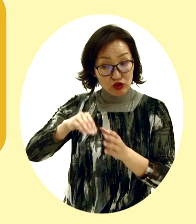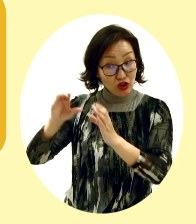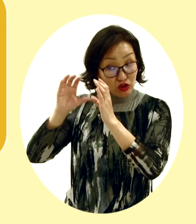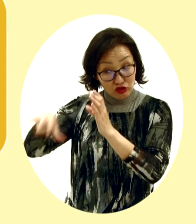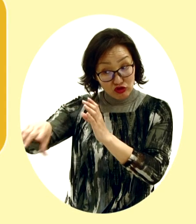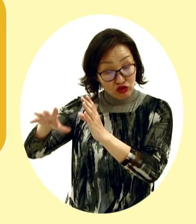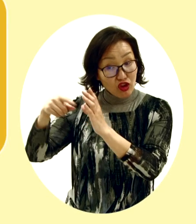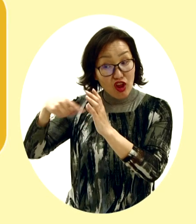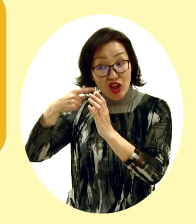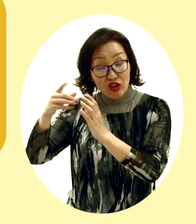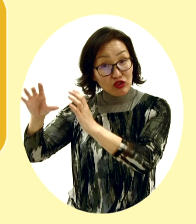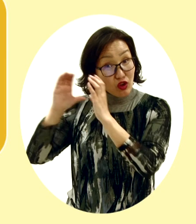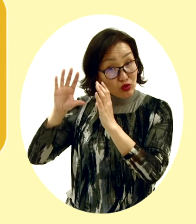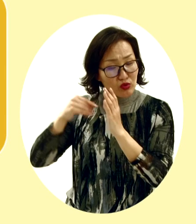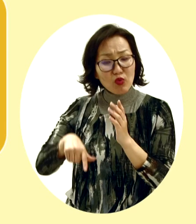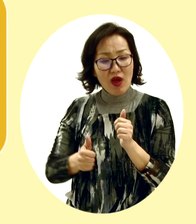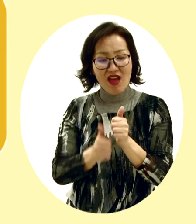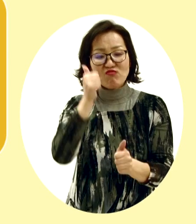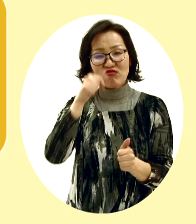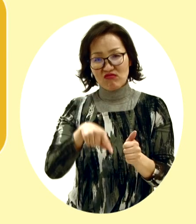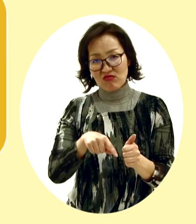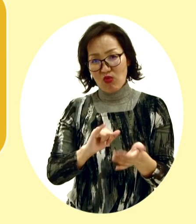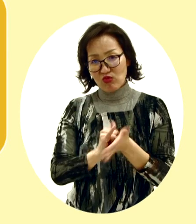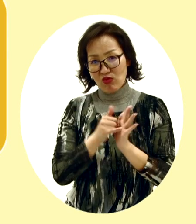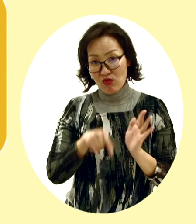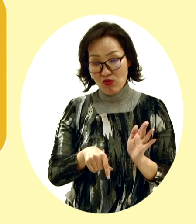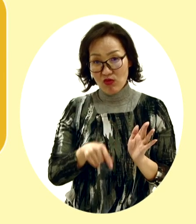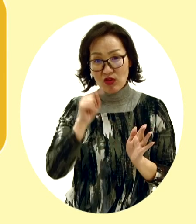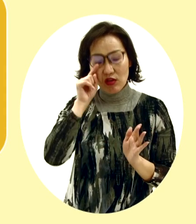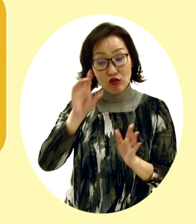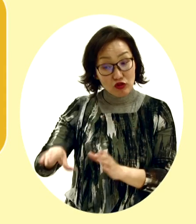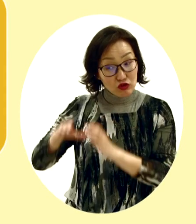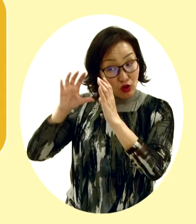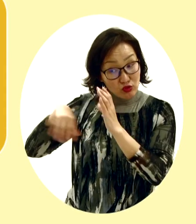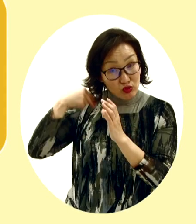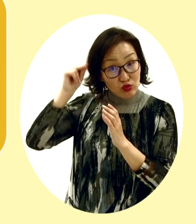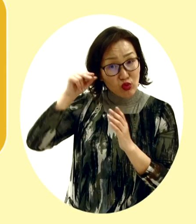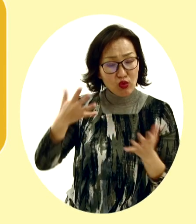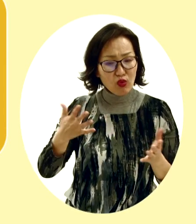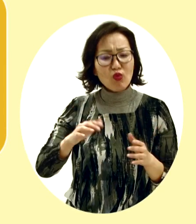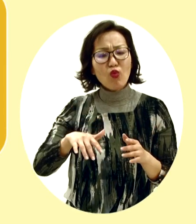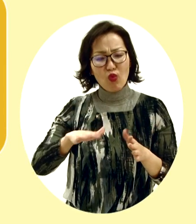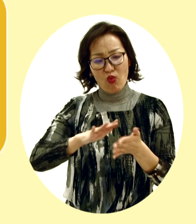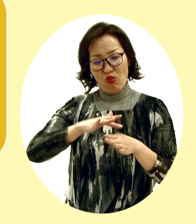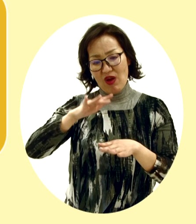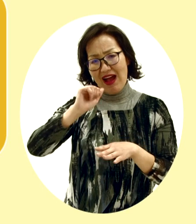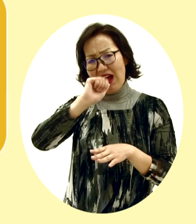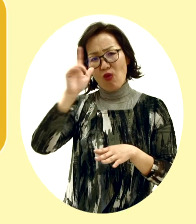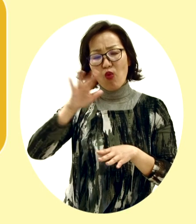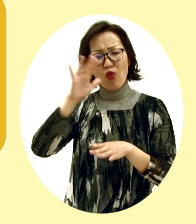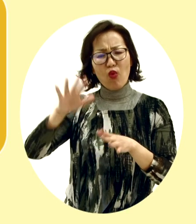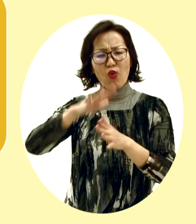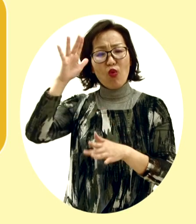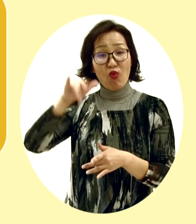бусдыг сонсож сурах нь амжилтын үндэс байдаг юм байна. Мөн сонсож сурах нь агуу урлаг бөгөөд үүнийг хүн